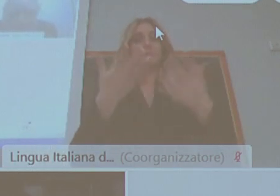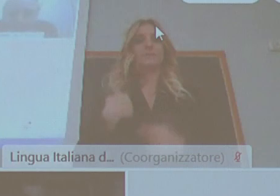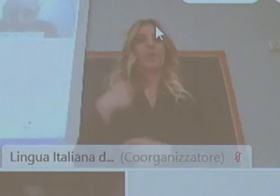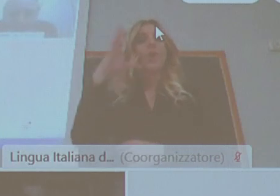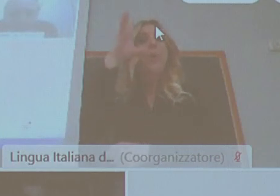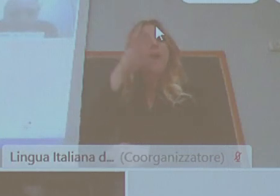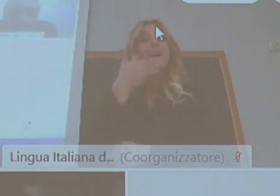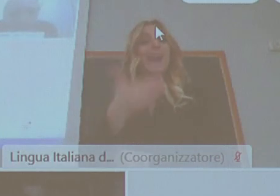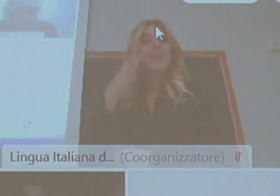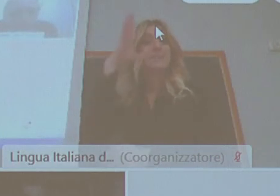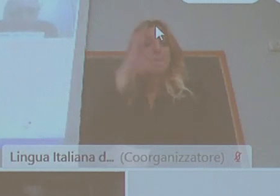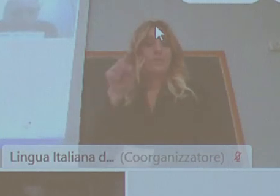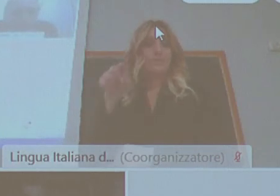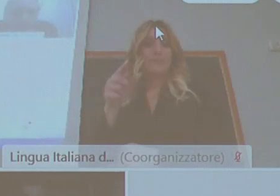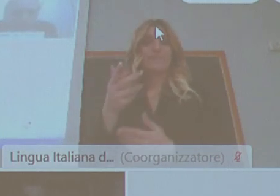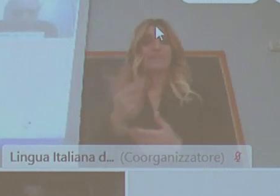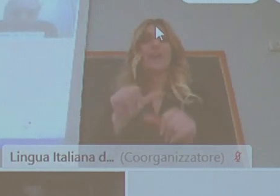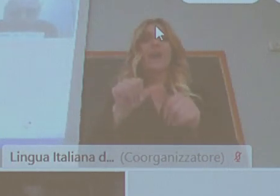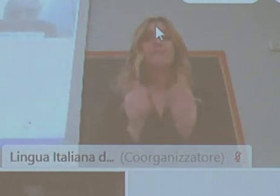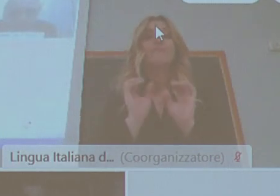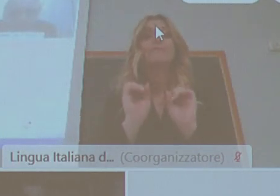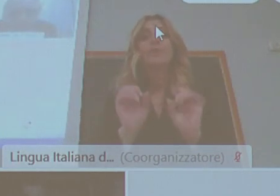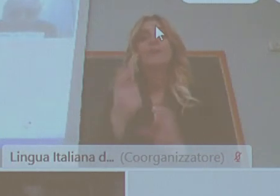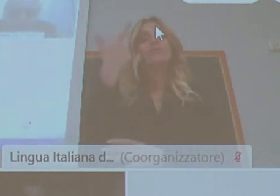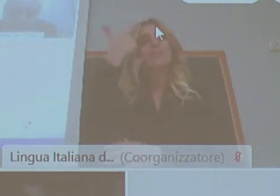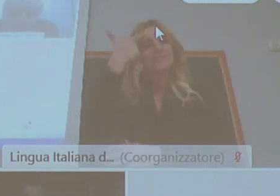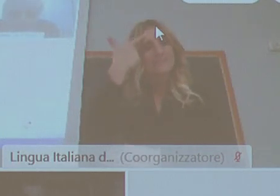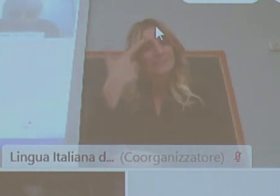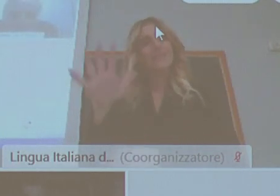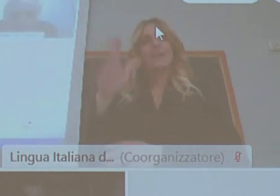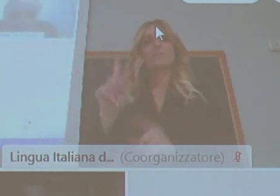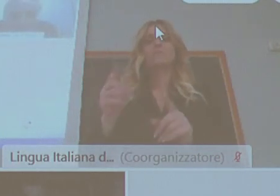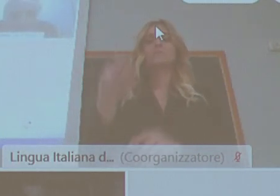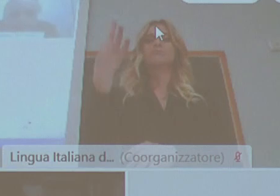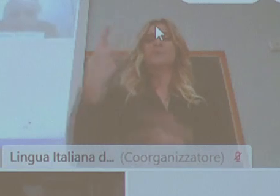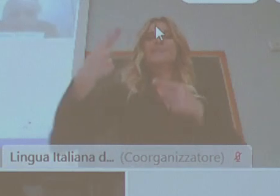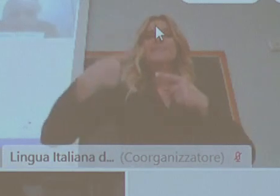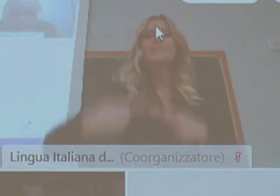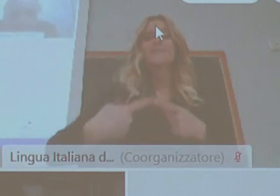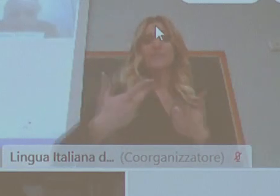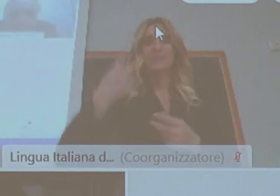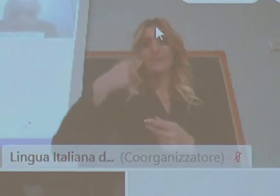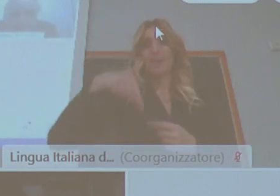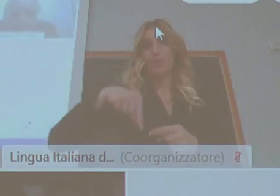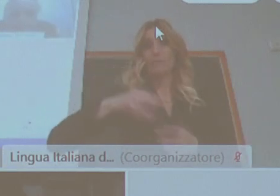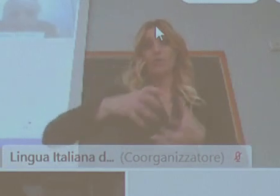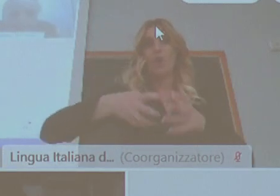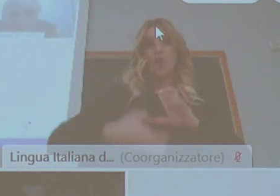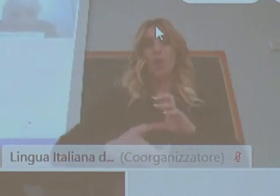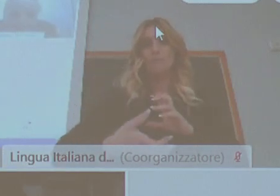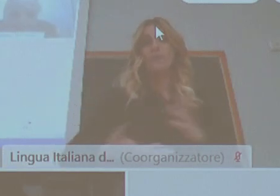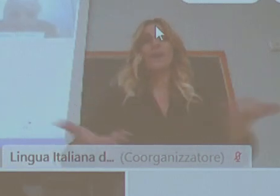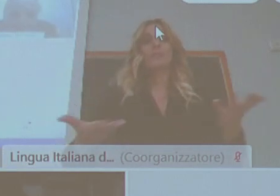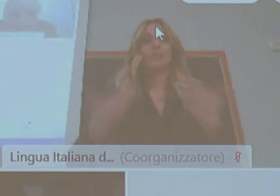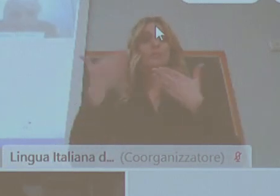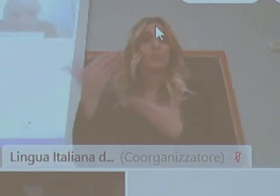come centri di eccellenza che sappiano cogliere questa sfida della complessità che ci attende.